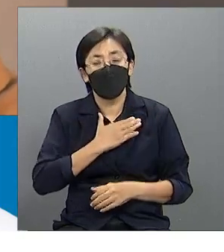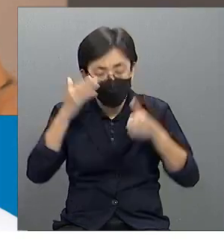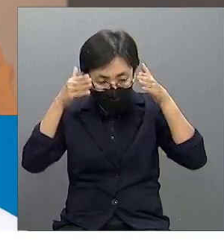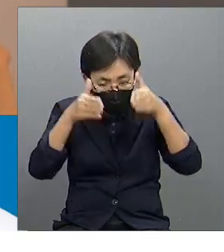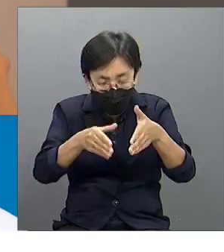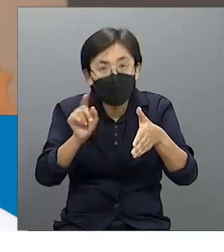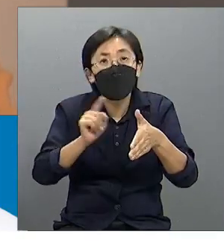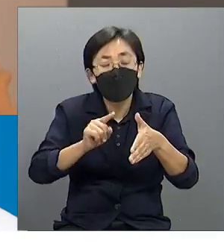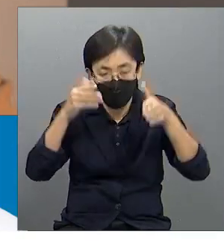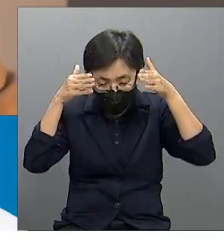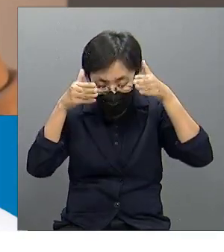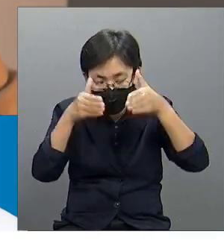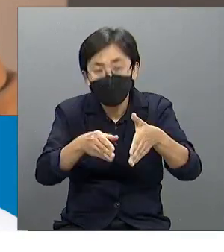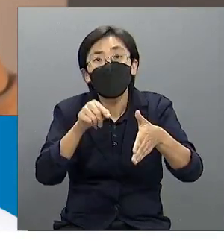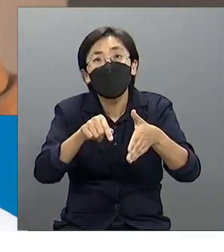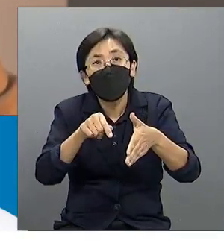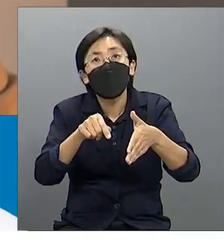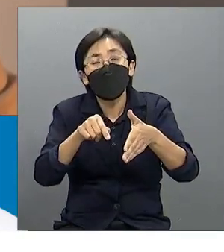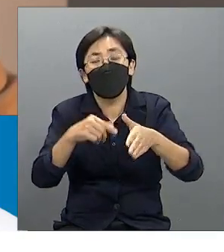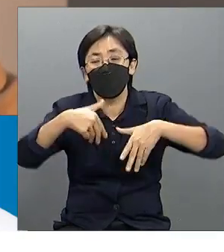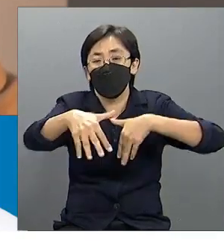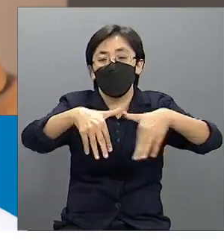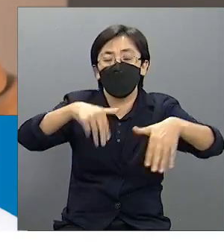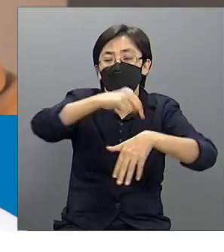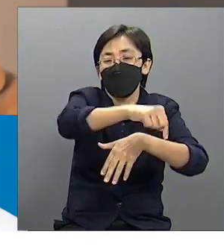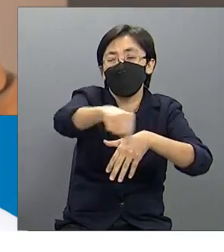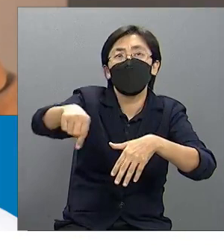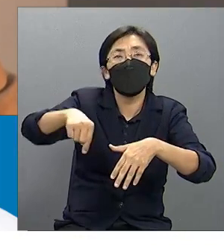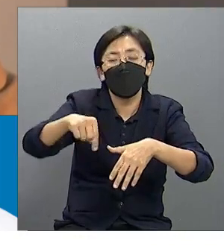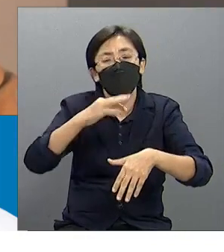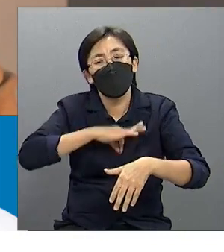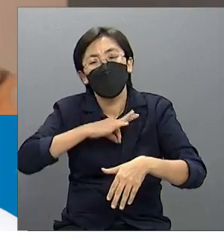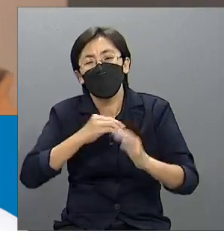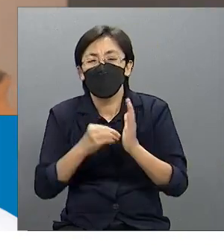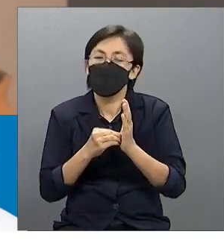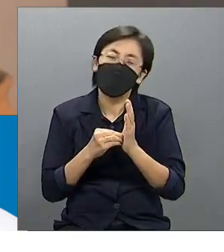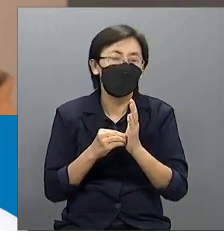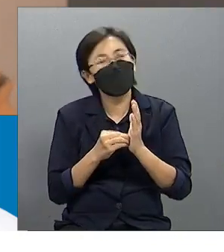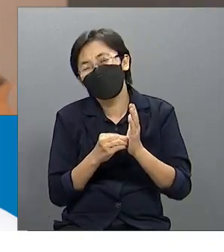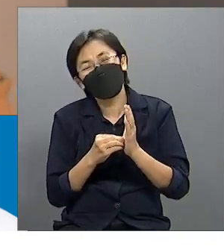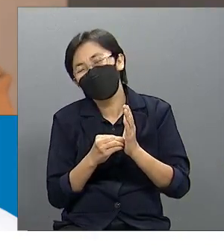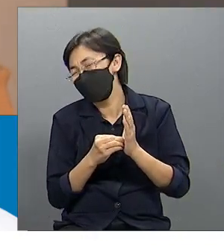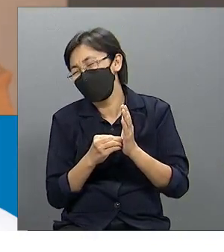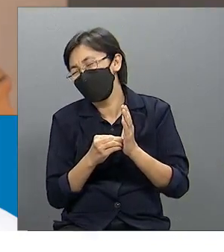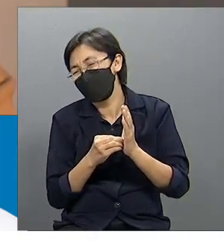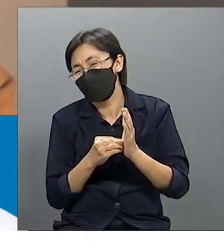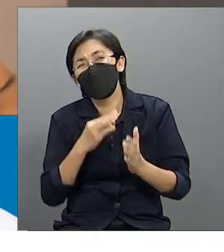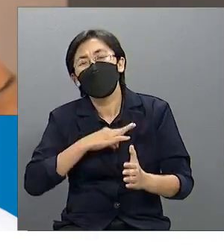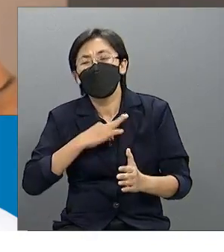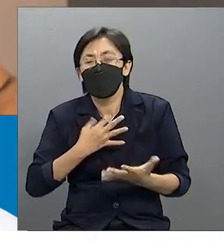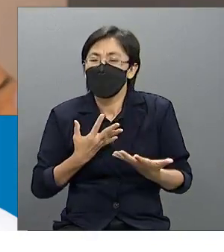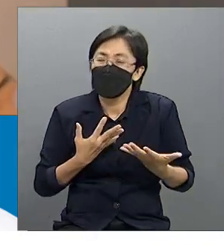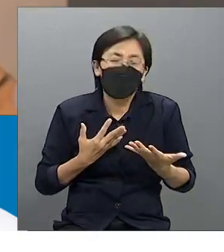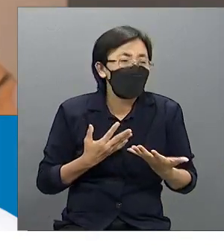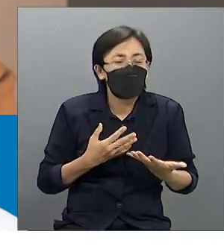ที่หรือในเซกเมนต์ของคนที่รู้สึกว่ากรุงเทพยังไม่น่าอยู่และกรุงเทพเนี่ยแพงเกินไปนะคะดังนั้นสิ่งที่ทีมเราอยากจะ